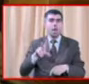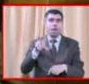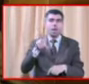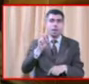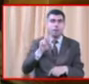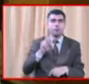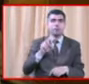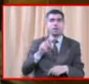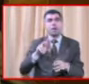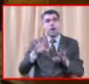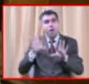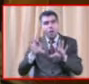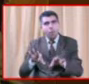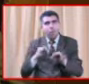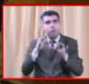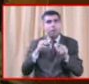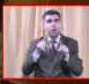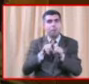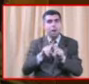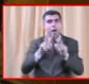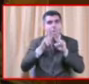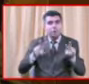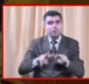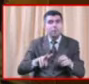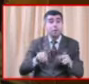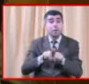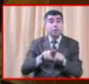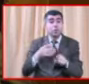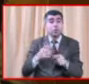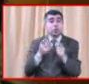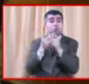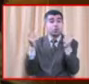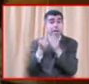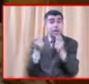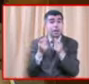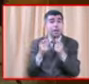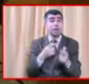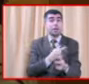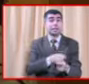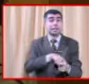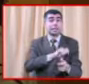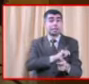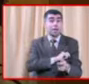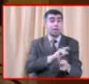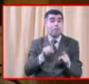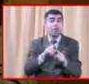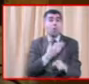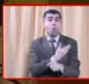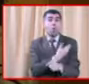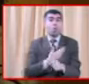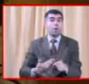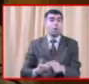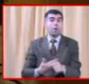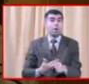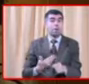في جزئيته، ولكن المشكل اللي تطرح، هذه شركة أجنبية تعاقدت مع الحكومة المغربية مع